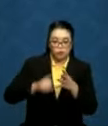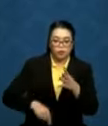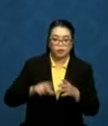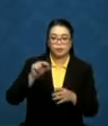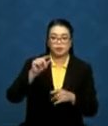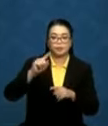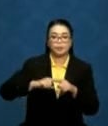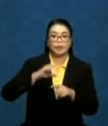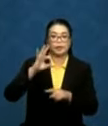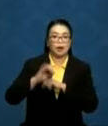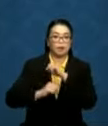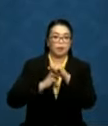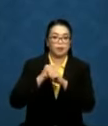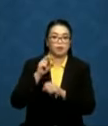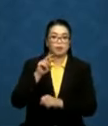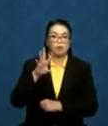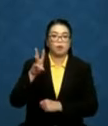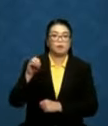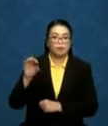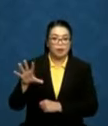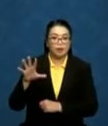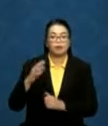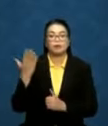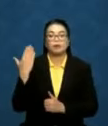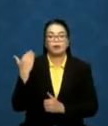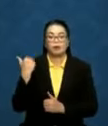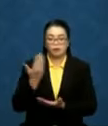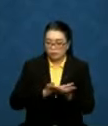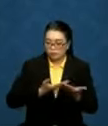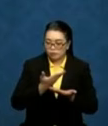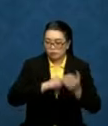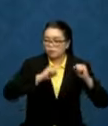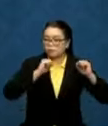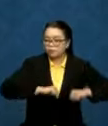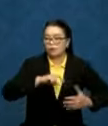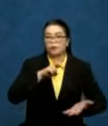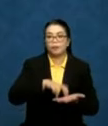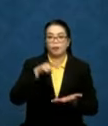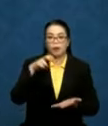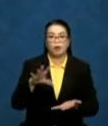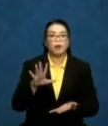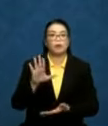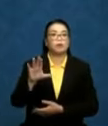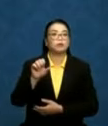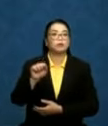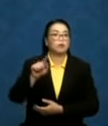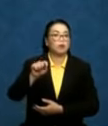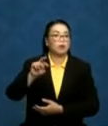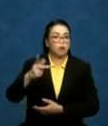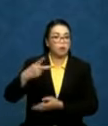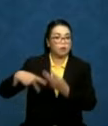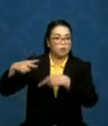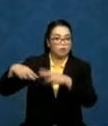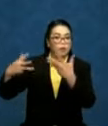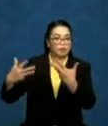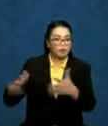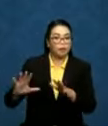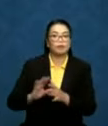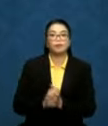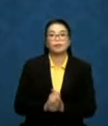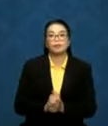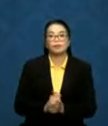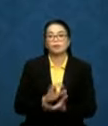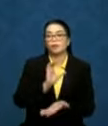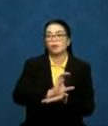ที่ 30กันยายนนะครับซึ่งได้ผ่านการตรวจสอบรับรองจากสำนักงานตรวจเงินแผ่นดินเรียบร้อยแล้วนะครับ